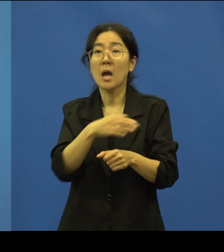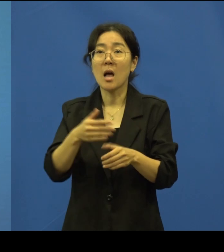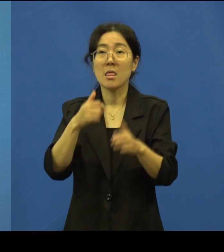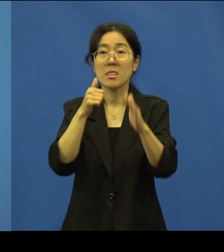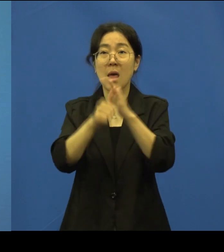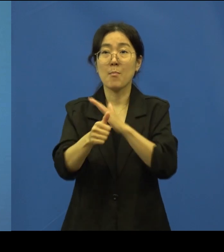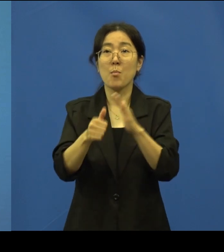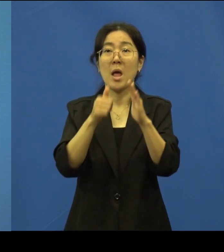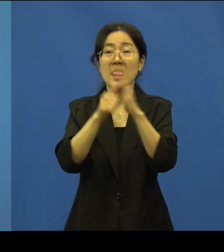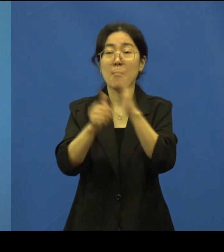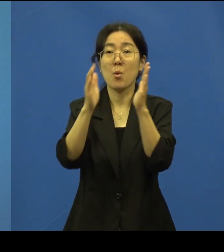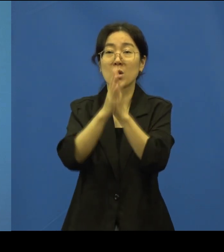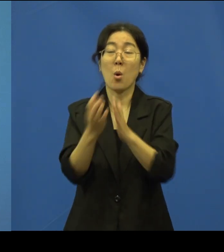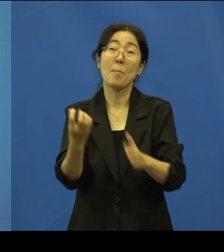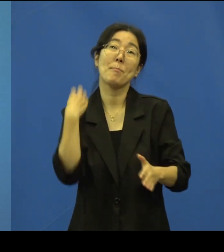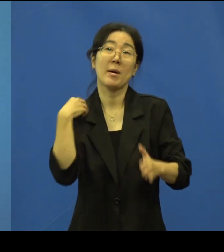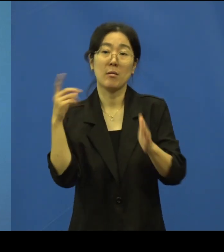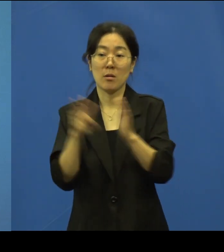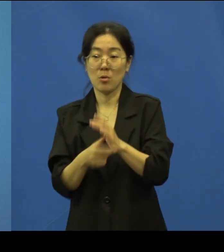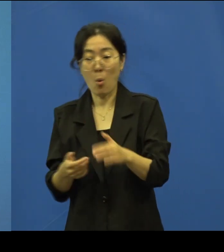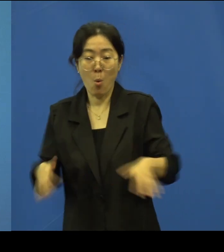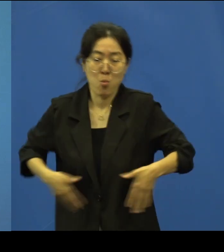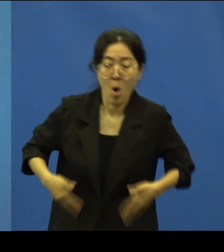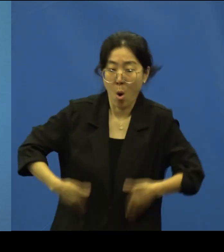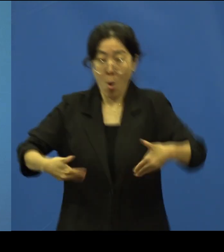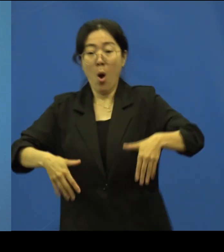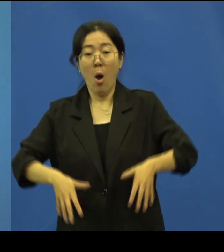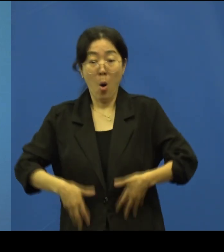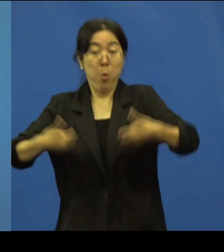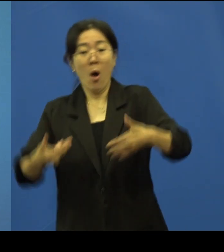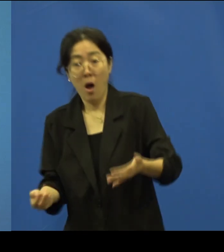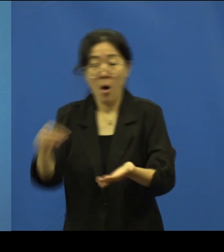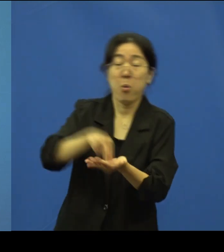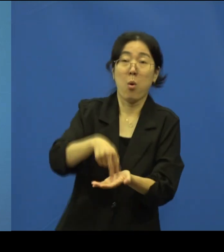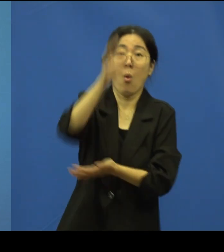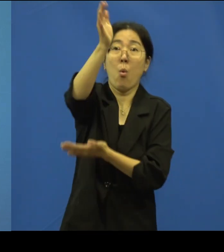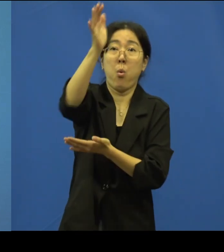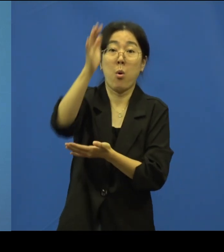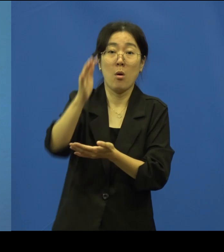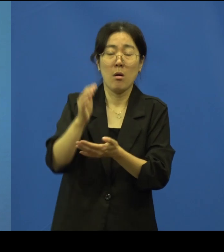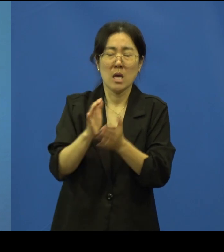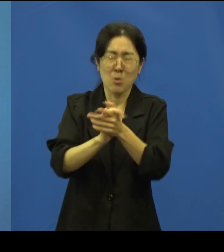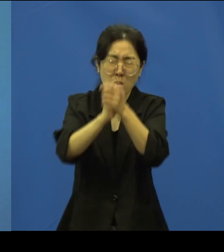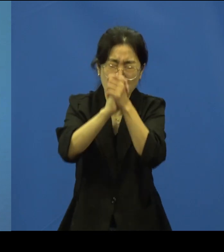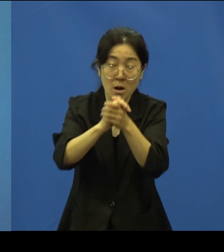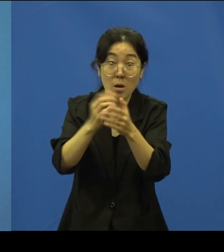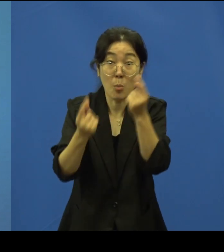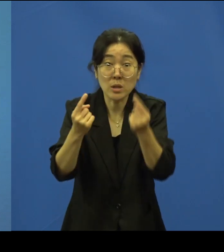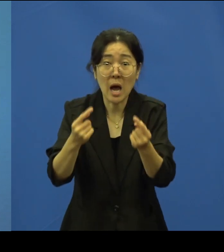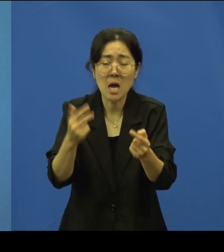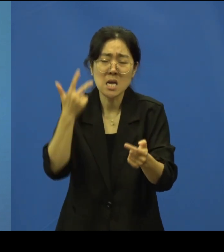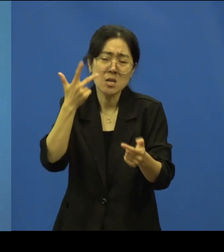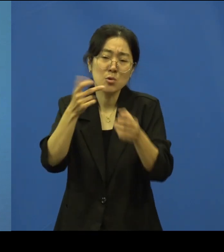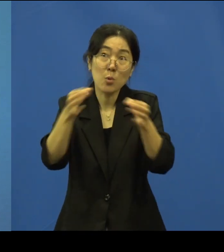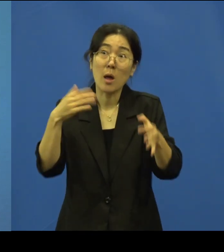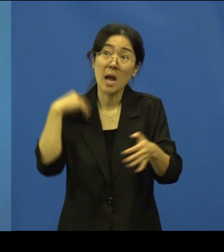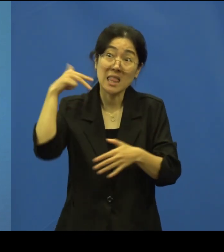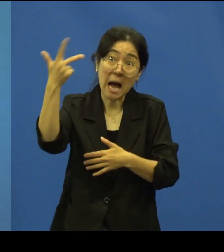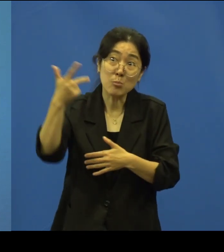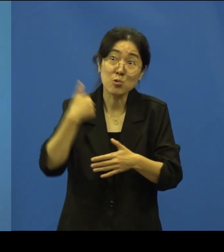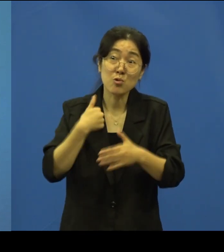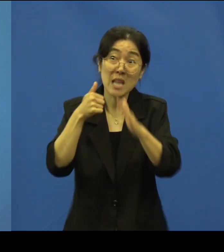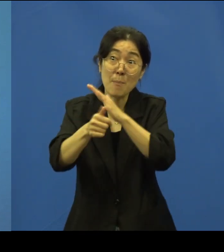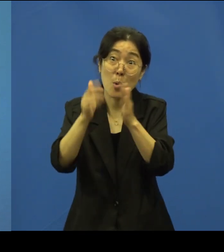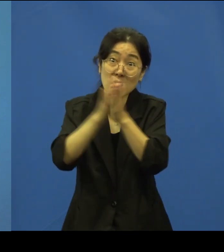생각하는 것하고 내가 이 기도의 제목들을 기도 수첩에 이렇게 쓰면서 그 기도의 방향들에 대해서